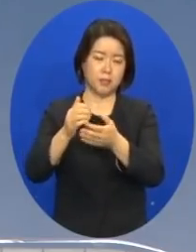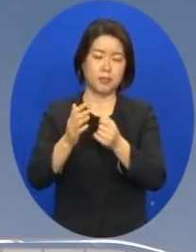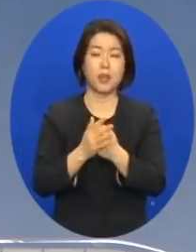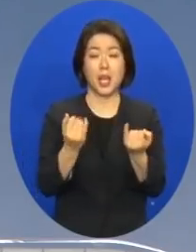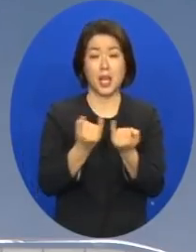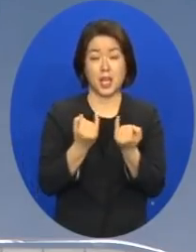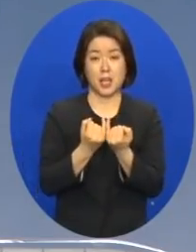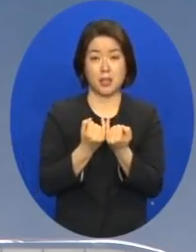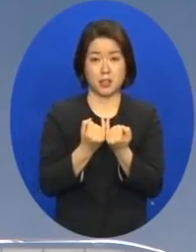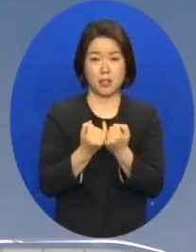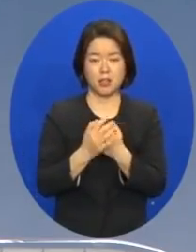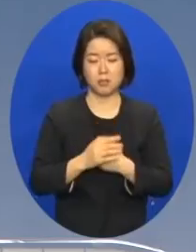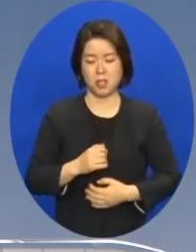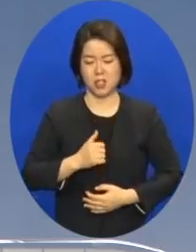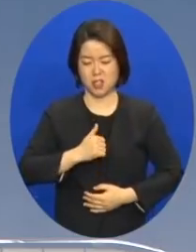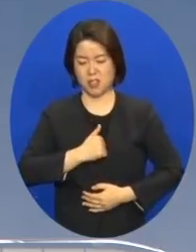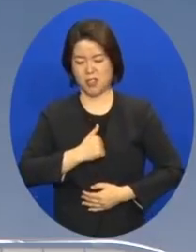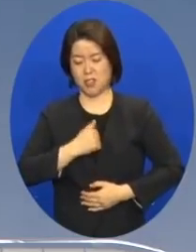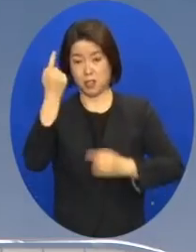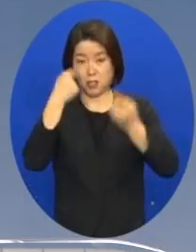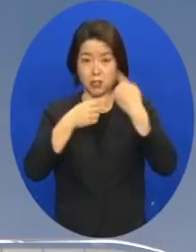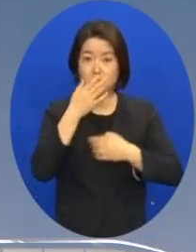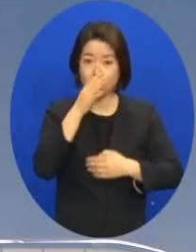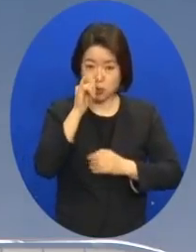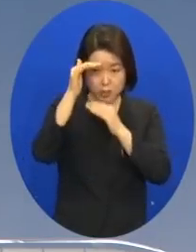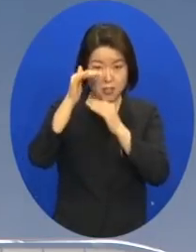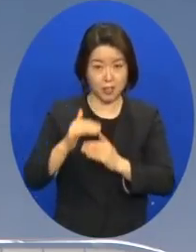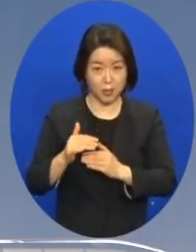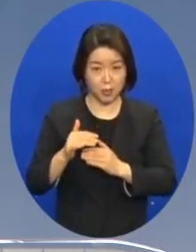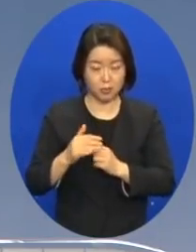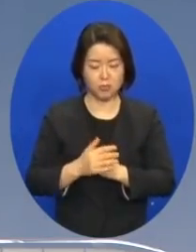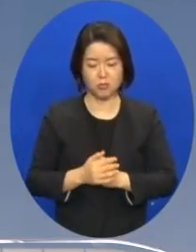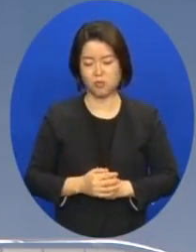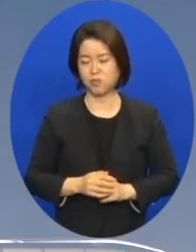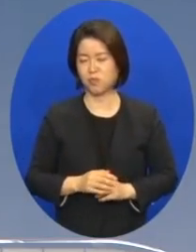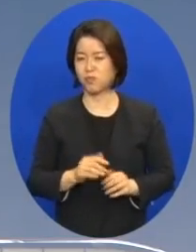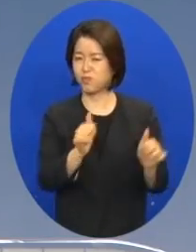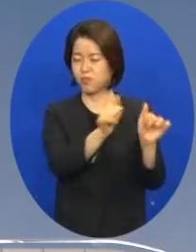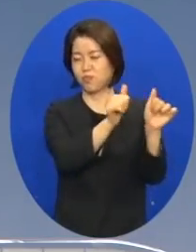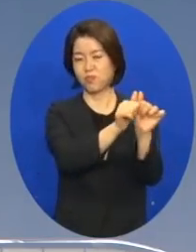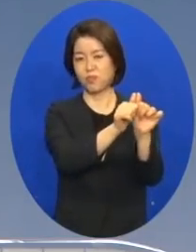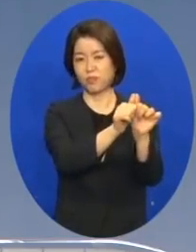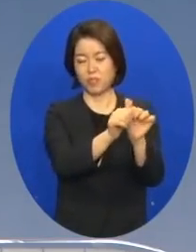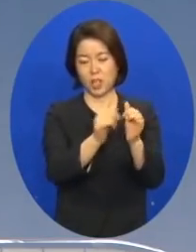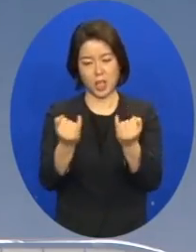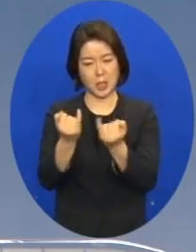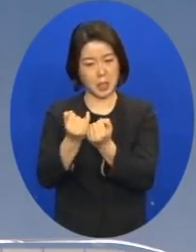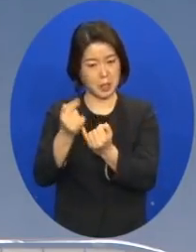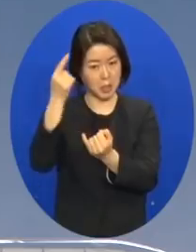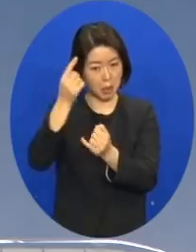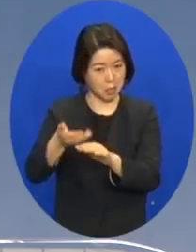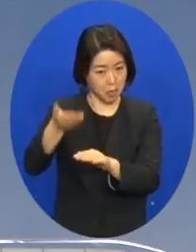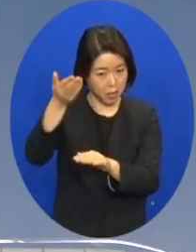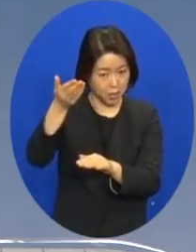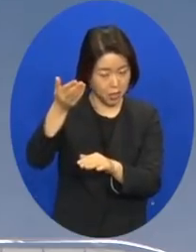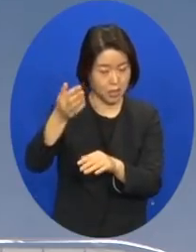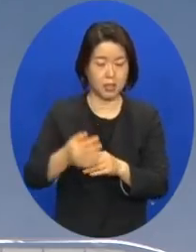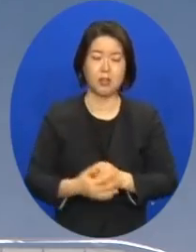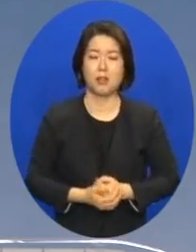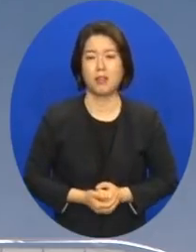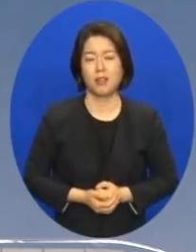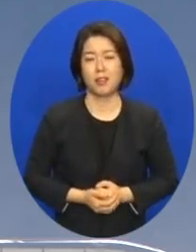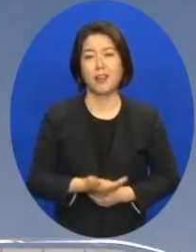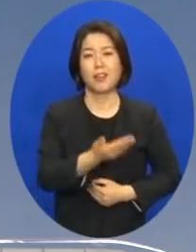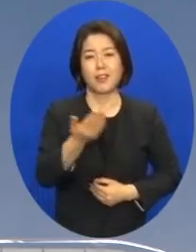여자분들은 자존심이 상할 수도 있는 내용이에요. 아니, 남자가 여자의 머리라고?